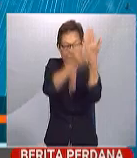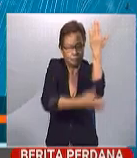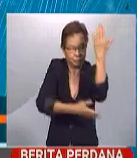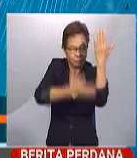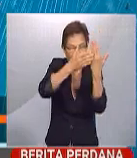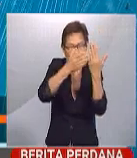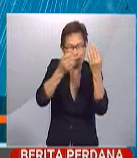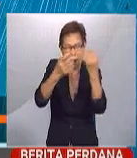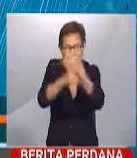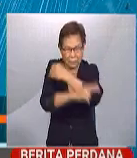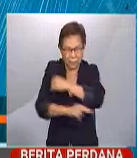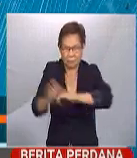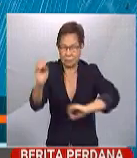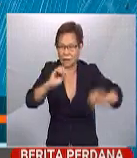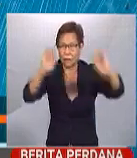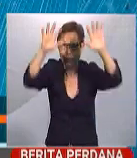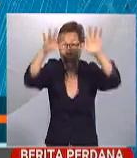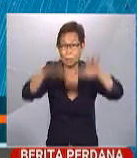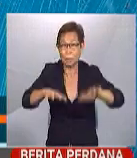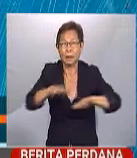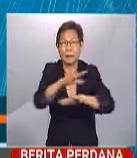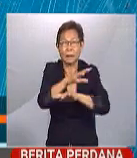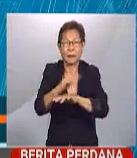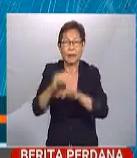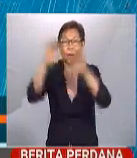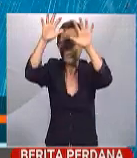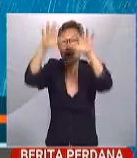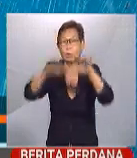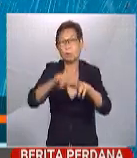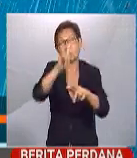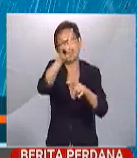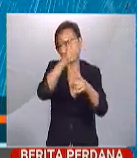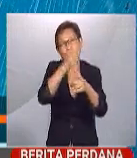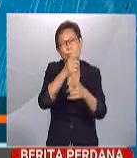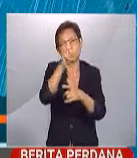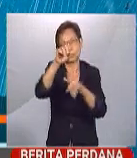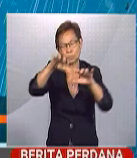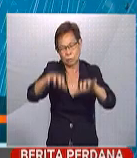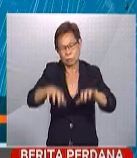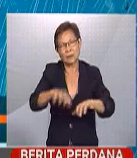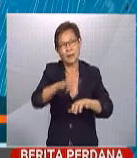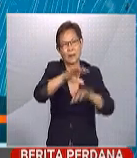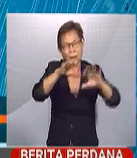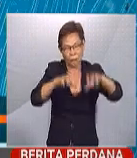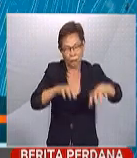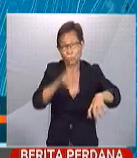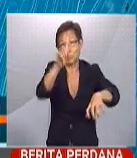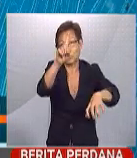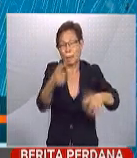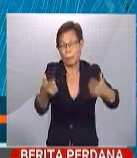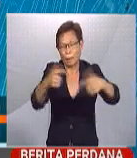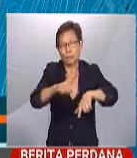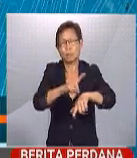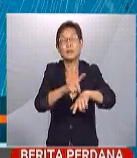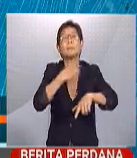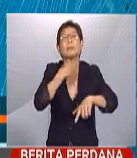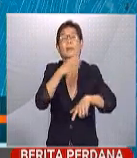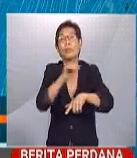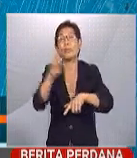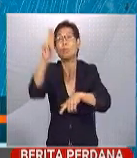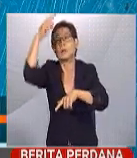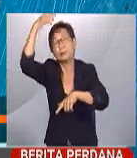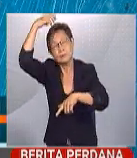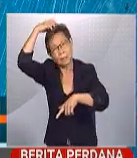Malaysia kebanyakan negeri tiada hujan yang berlaku. Hujan di satu tempat hanya berlaku di negeri Perak dan juga di utara negeri Selangor,